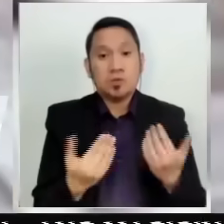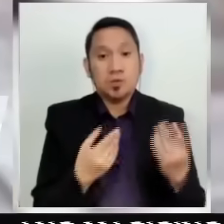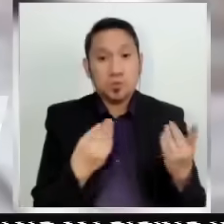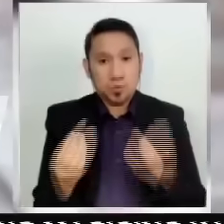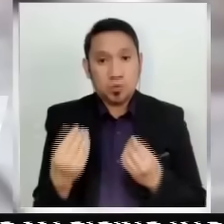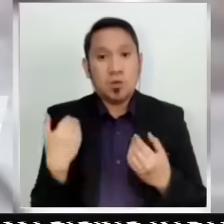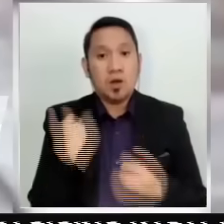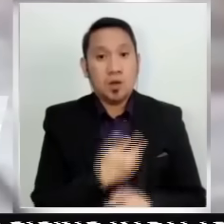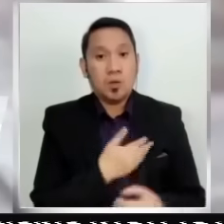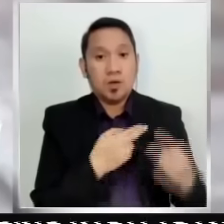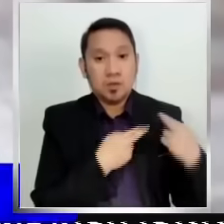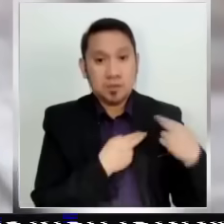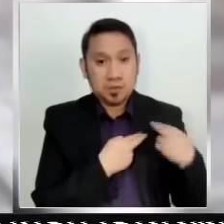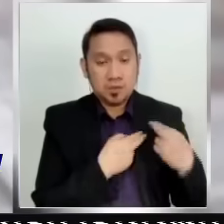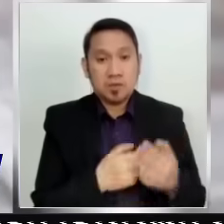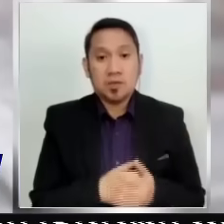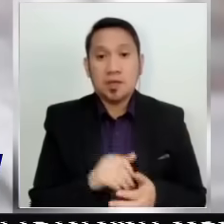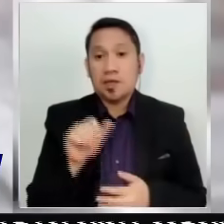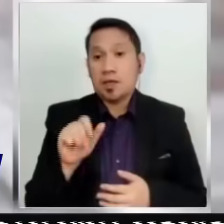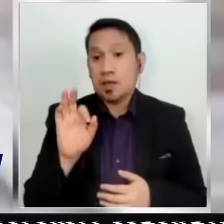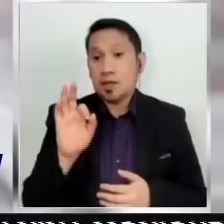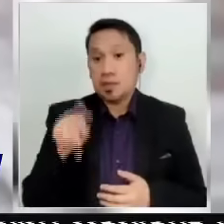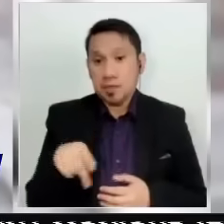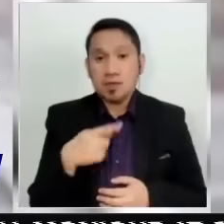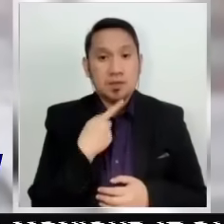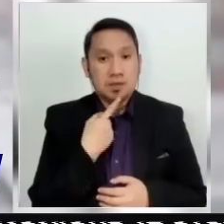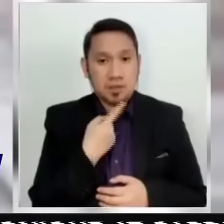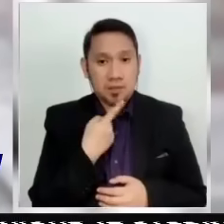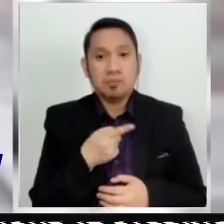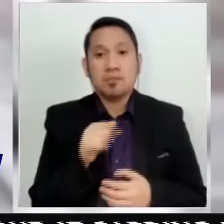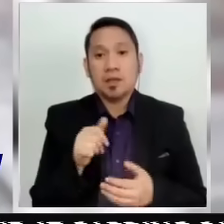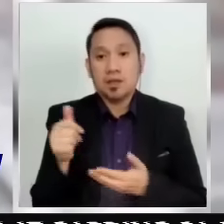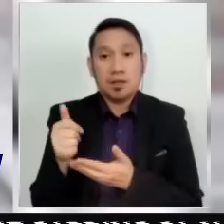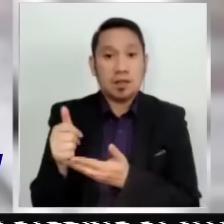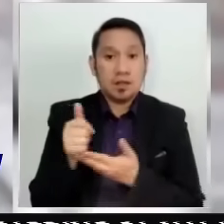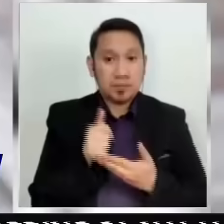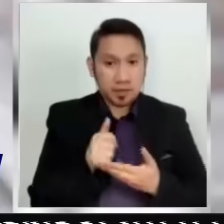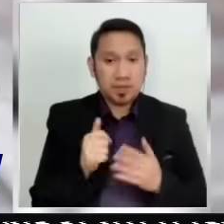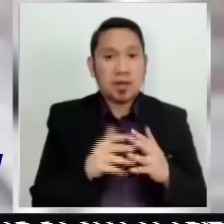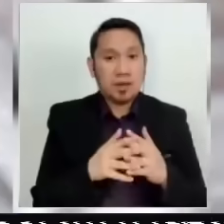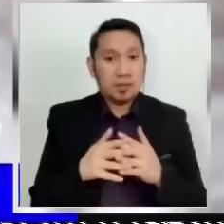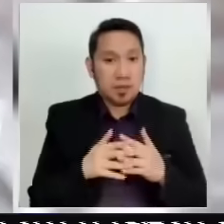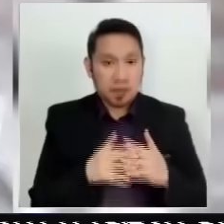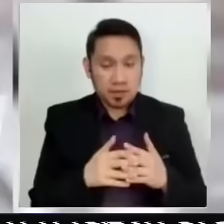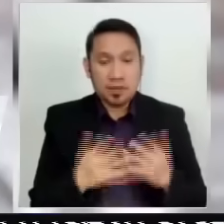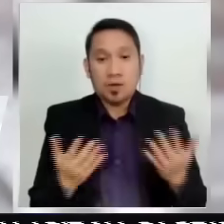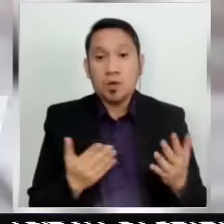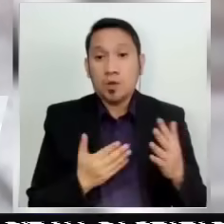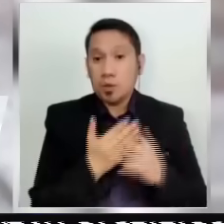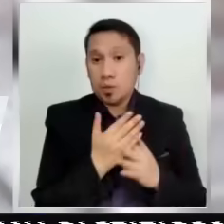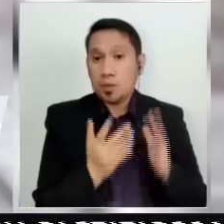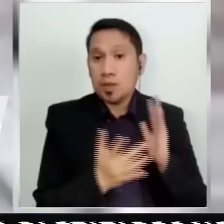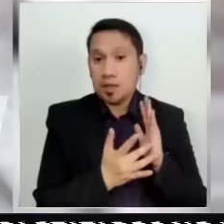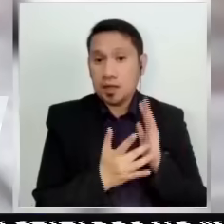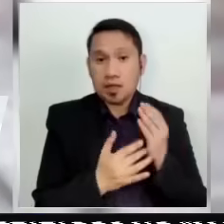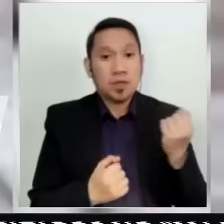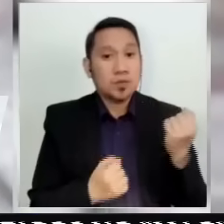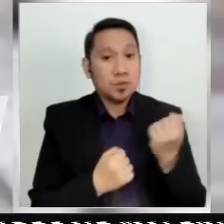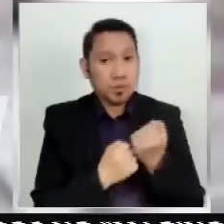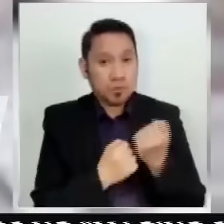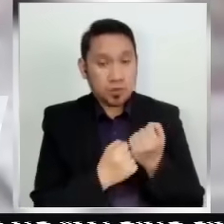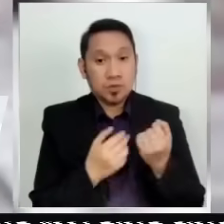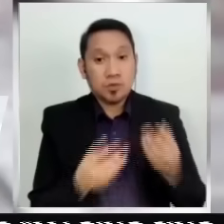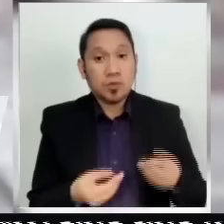responsibility. Ayon sa Armed Forces of the Philippines, tumutulong na ang Amerika sa pamamagitan ng mga technical assistance ito sa mga resupply